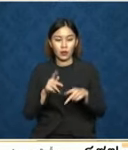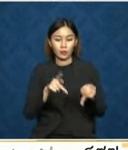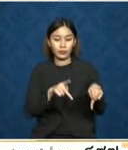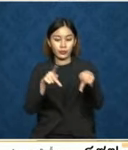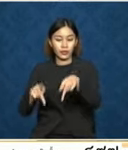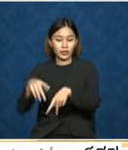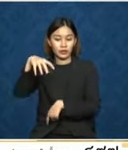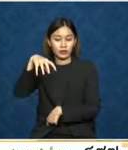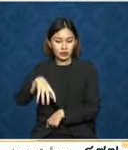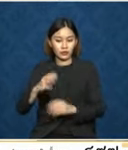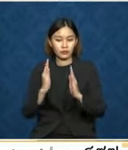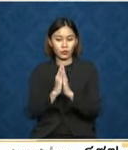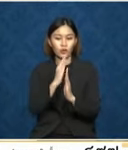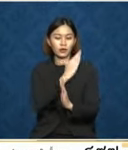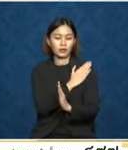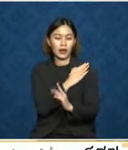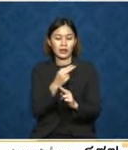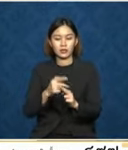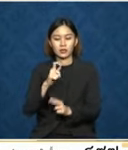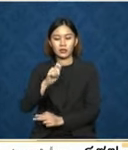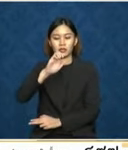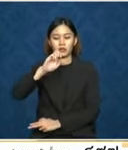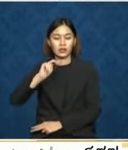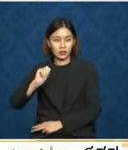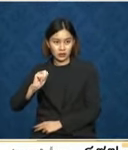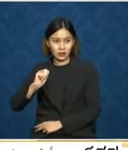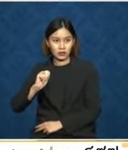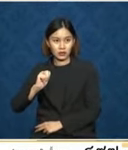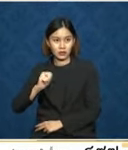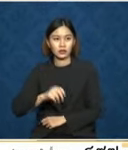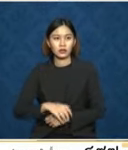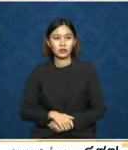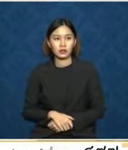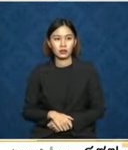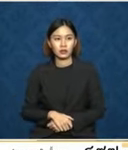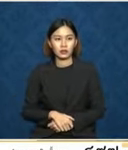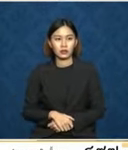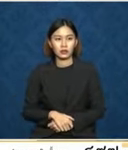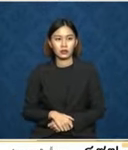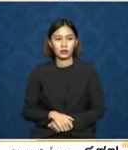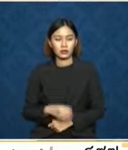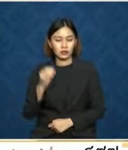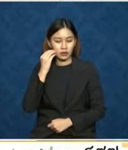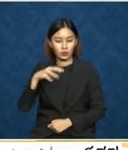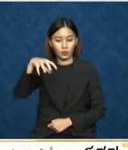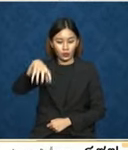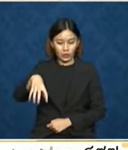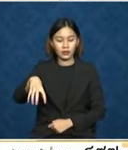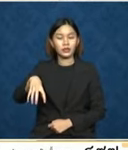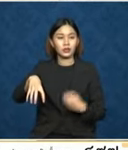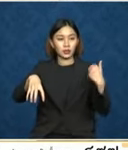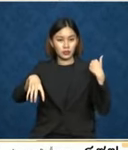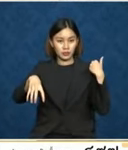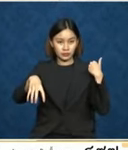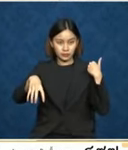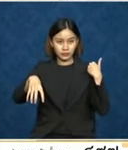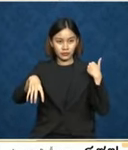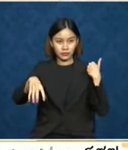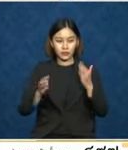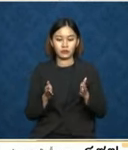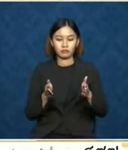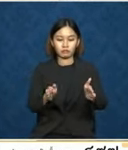ของหลวงตาอินหลวงตาอินถวายนะคะสร้างในในหมู่บ้านนี้นะคะซึ่ง